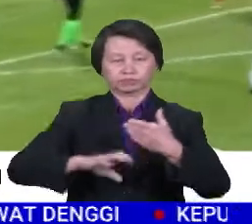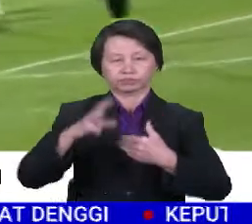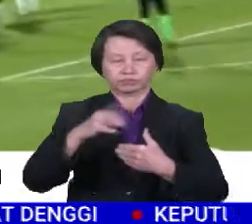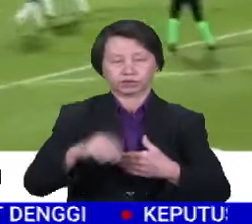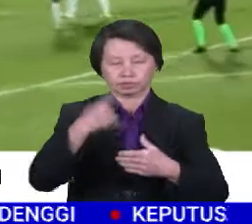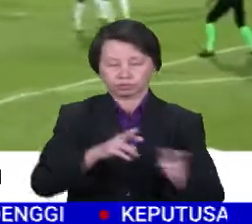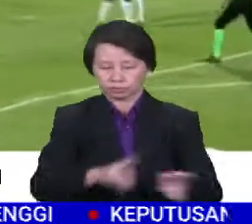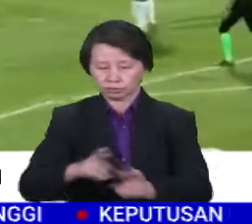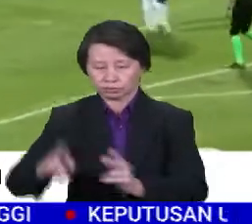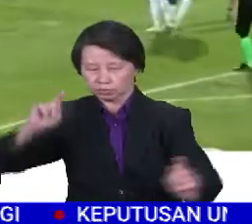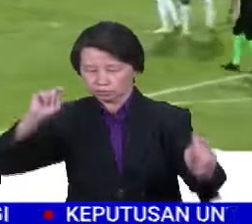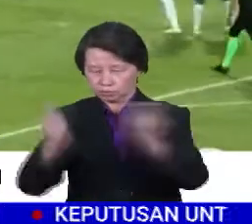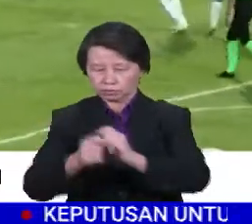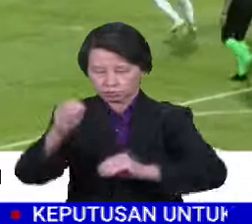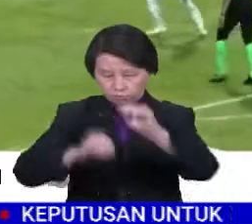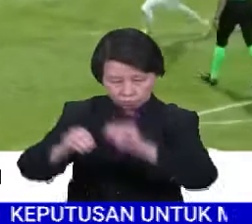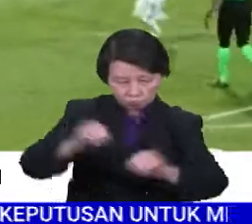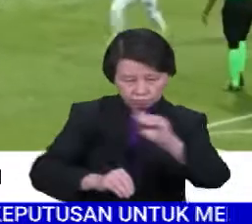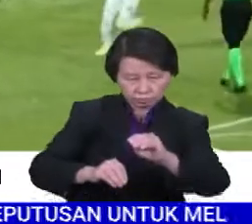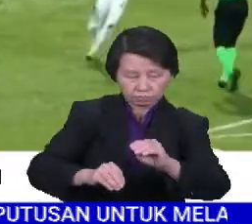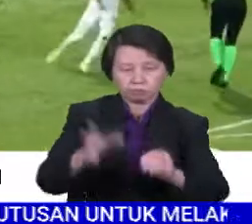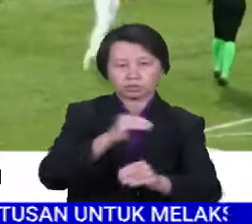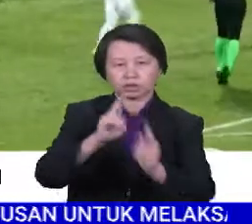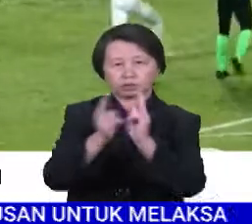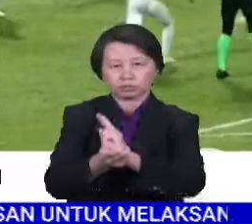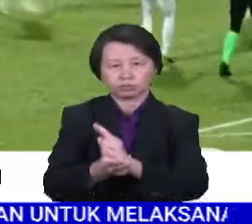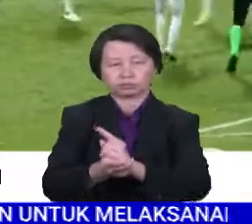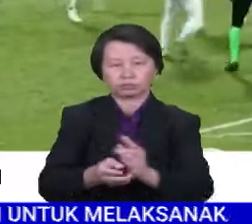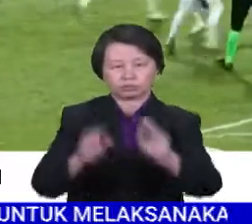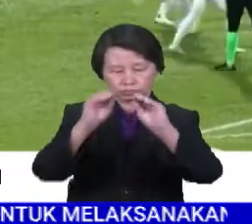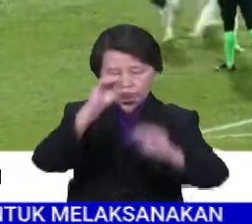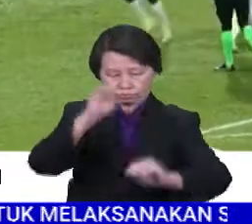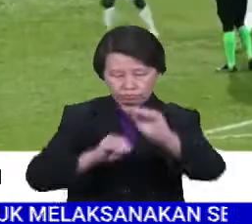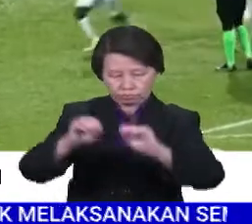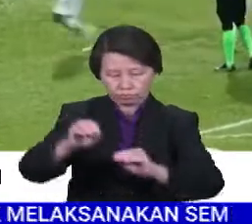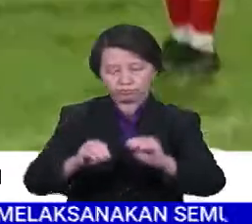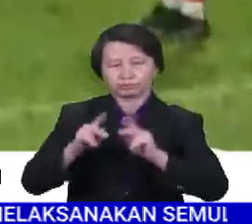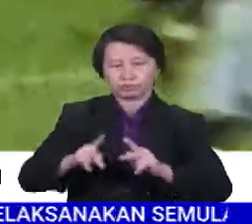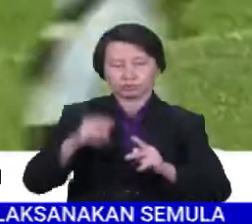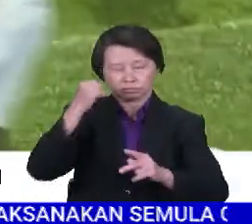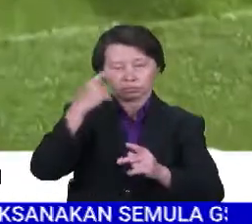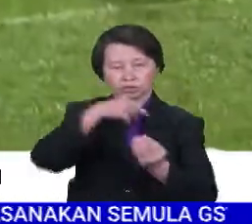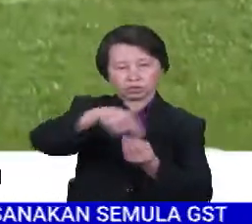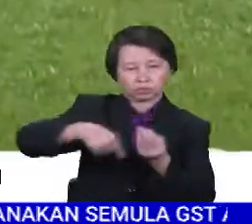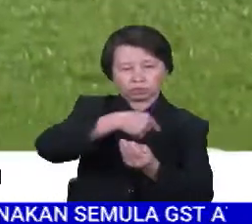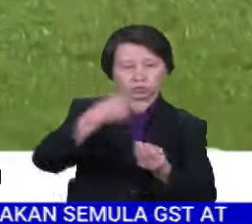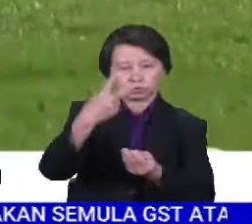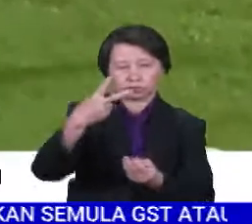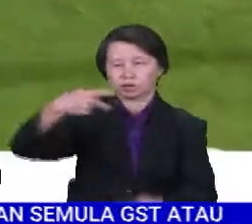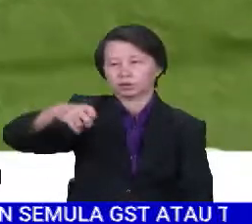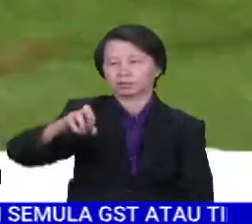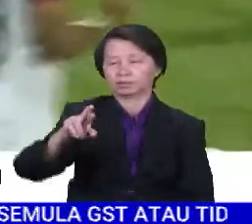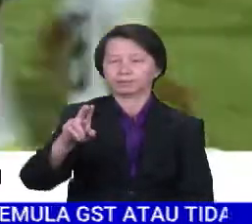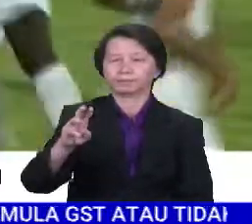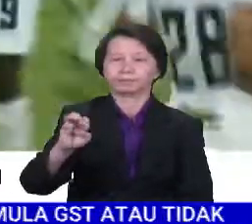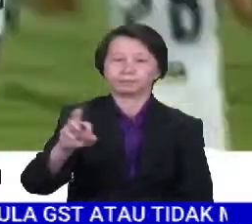untuk perancangan rombakan posisi pemain serta perubahan formasi. Pihaknya sedar pusingan kedua Liga Premier bermula 25